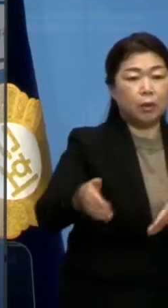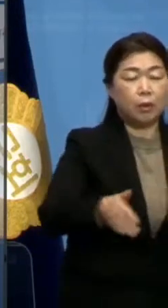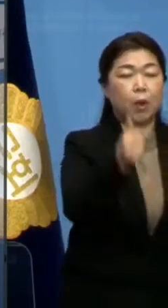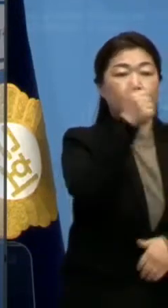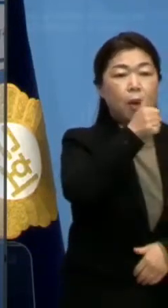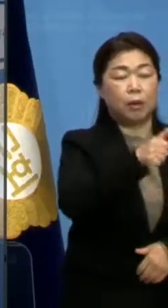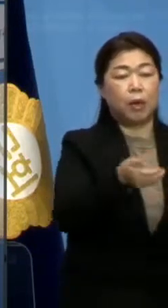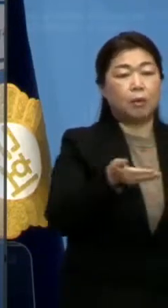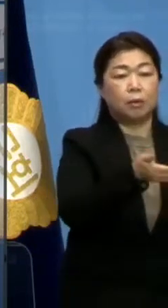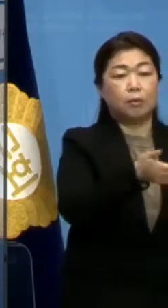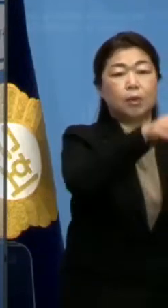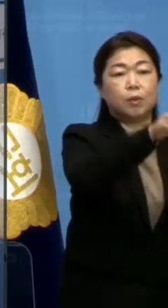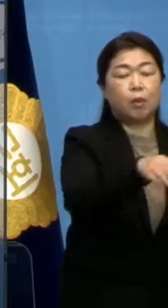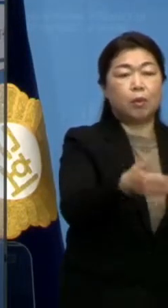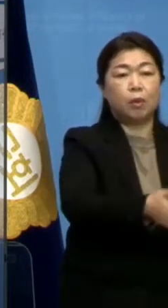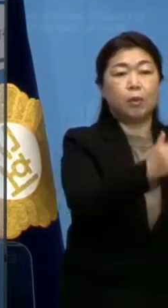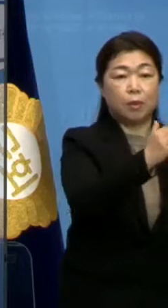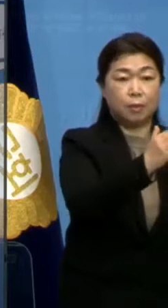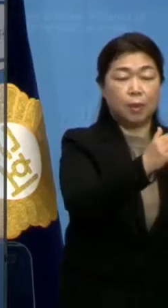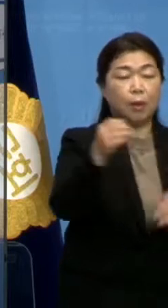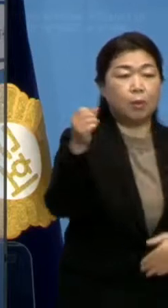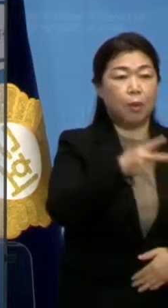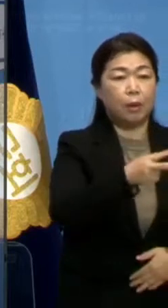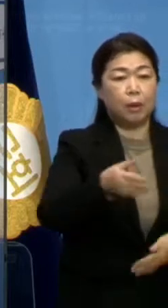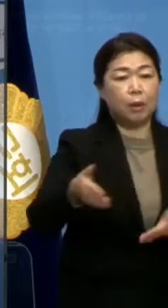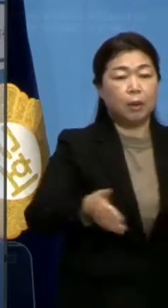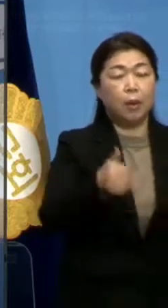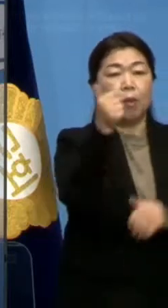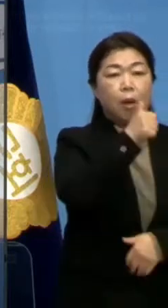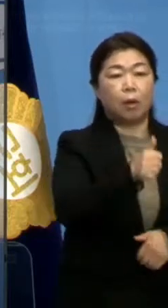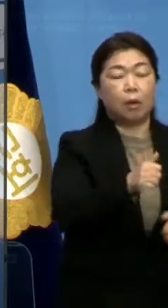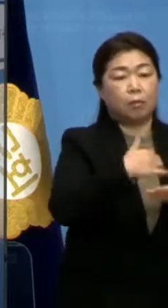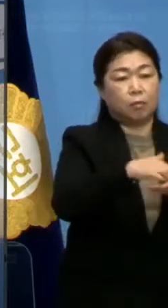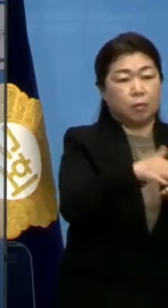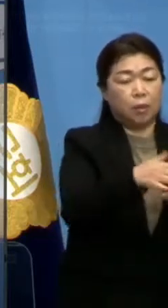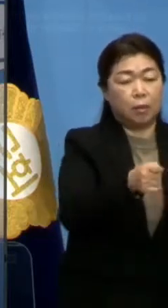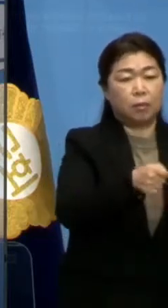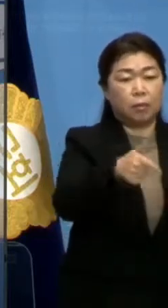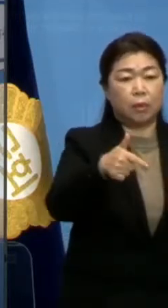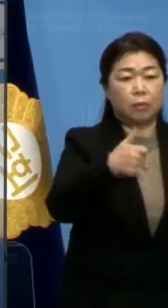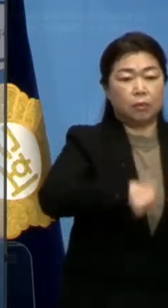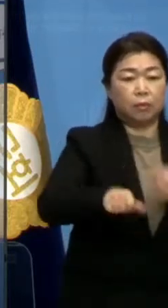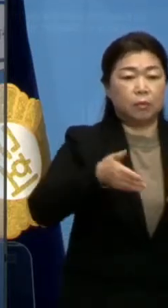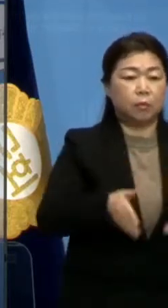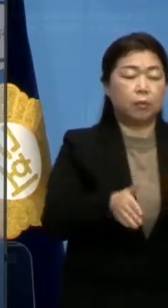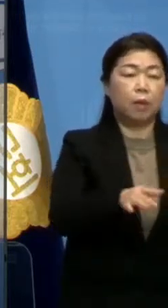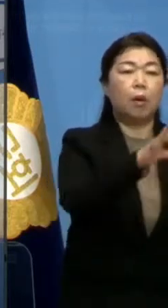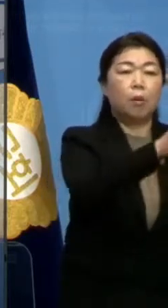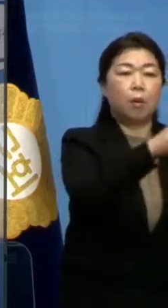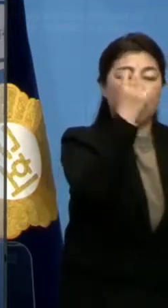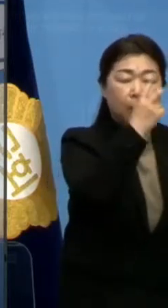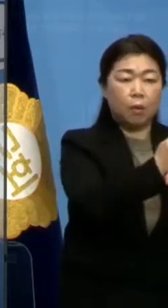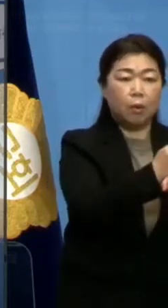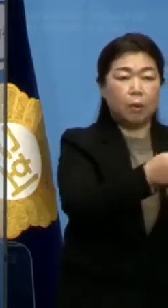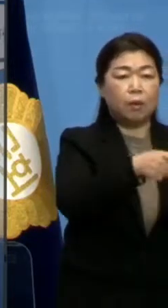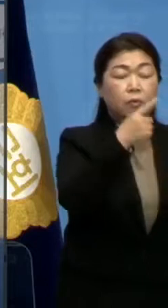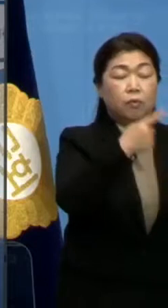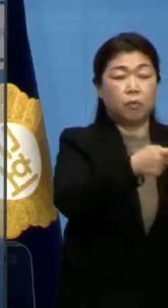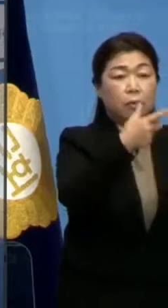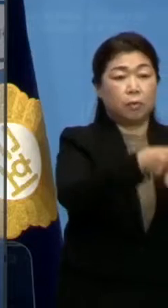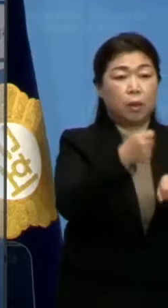급소를 설치 하겠습니다 또한 길 고양이들의 개체수 관리를 위해 분지 * 집중 중성화 사업 을 지원하여